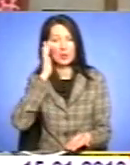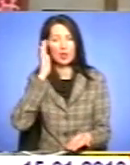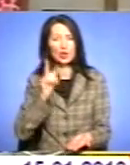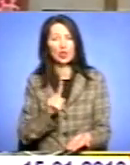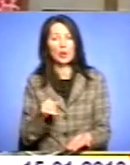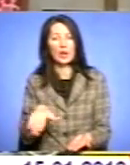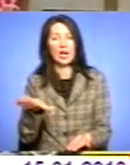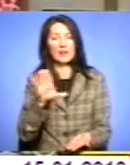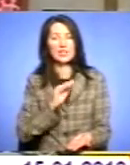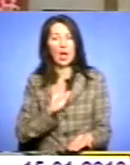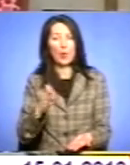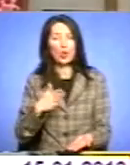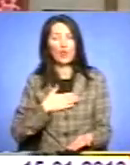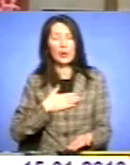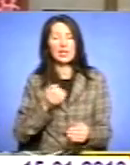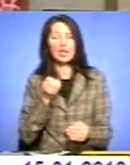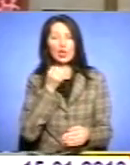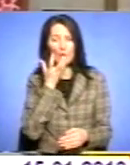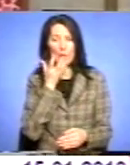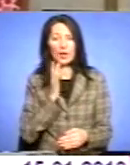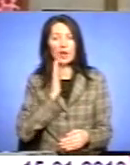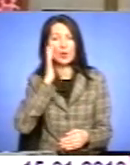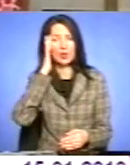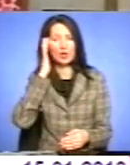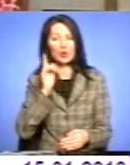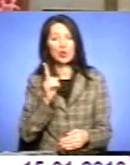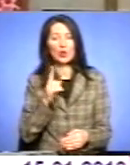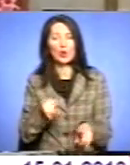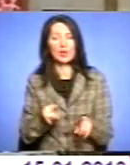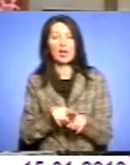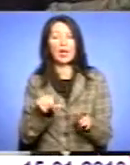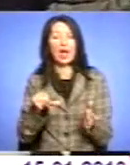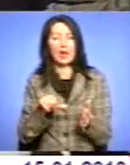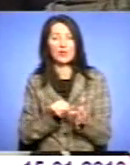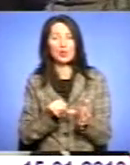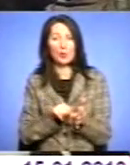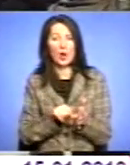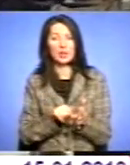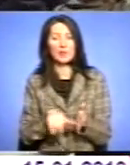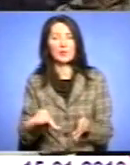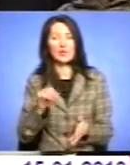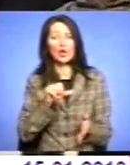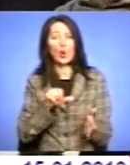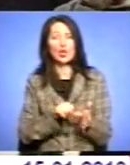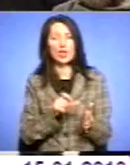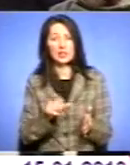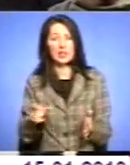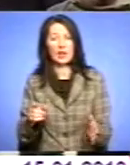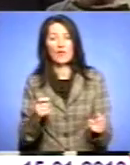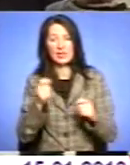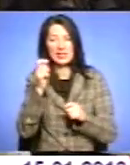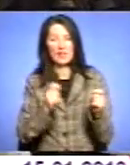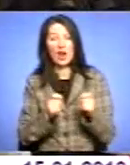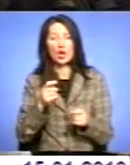щоб все було в мене добре, і мрію ще отак от виступати. Усіх учасників фестивалю нагородили